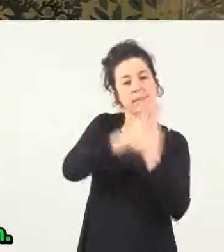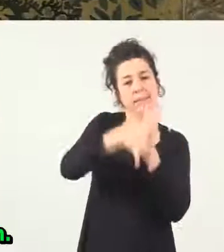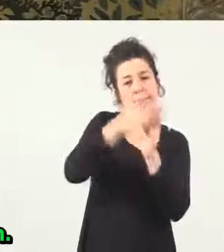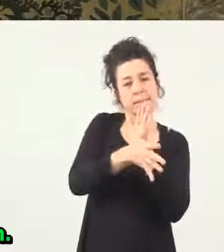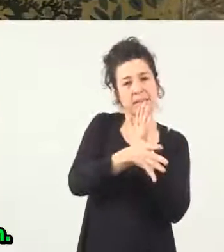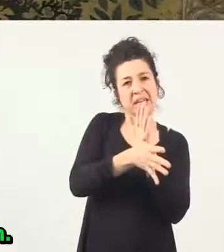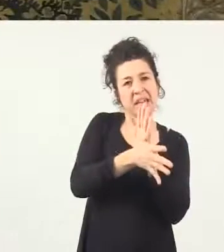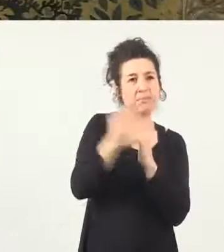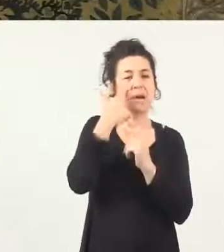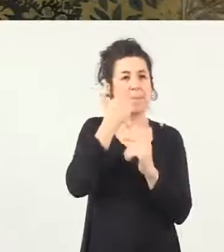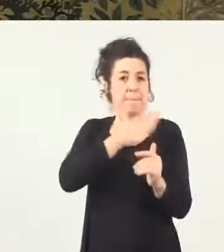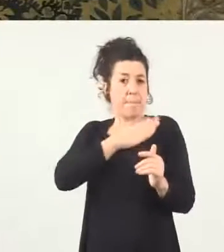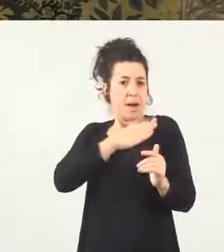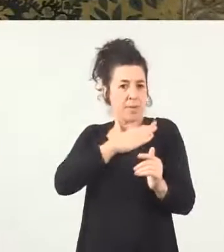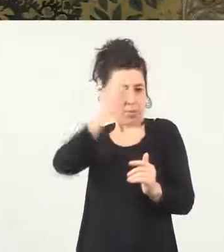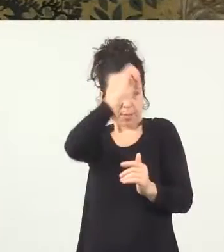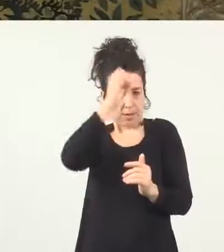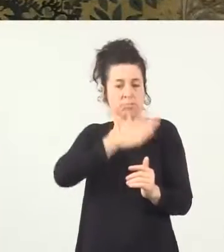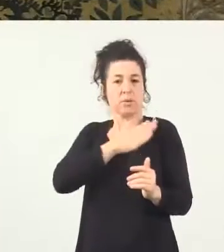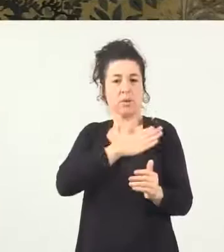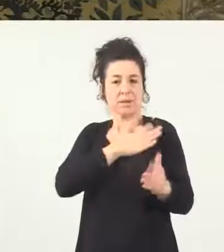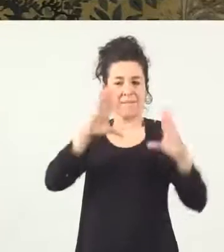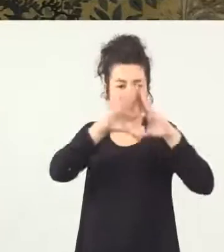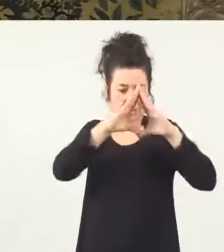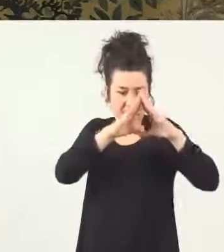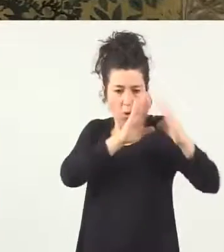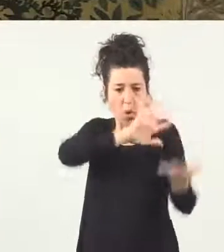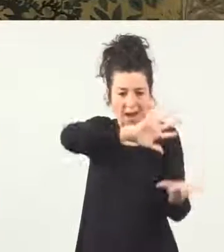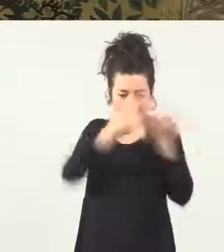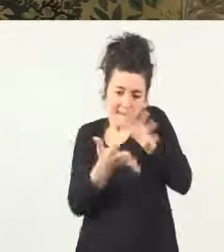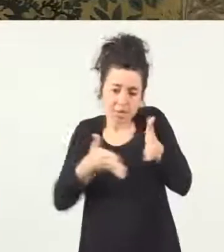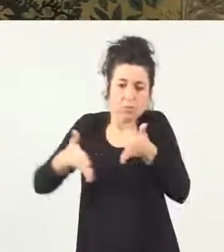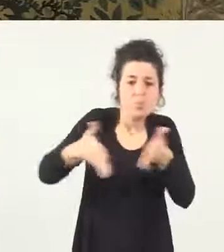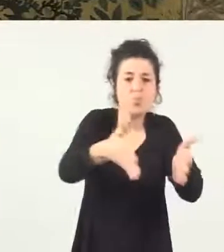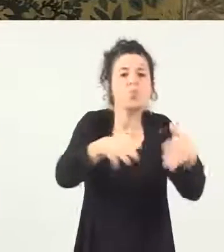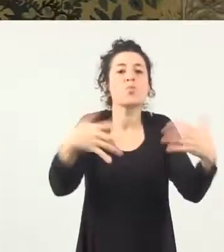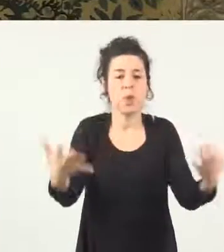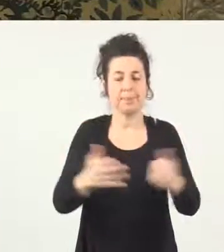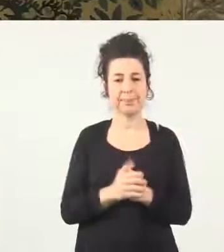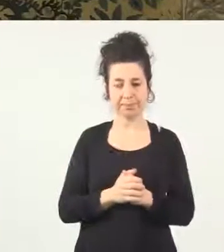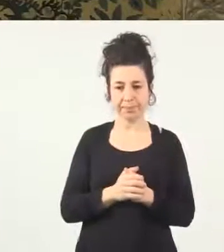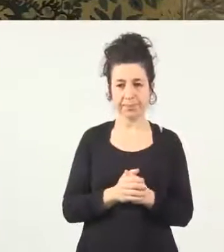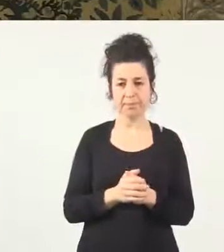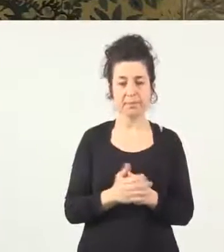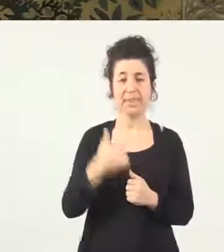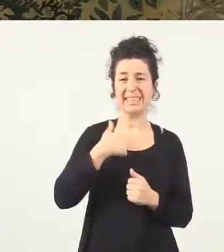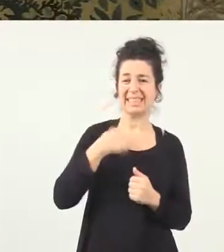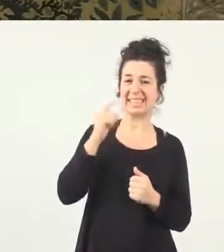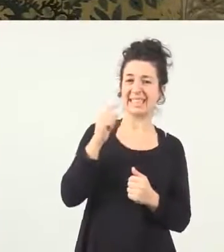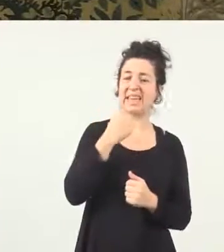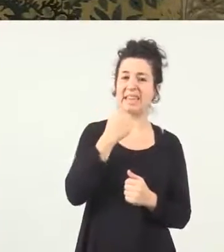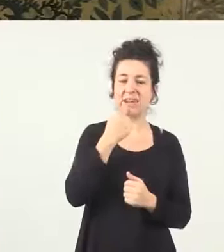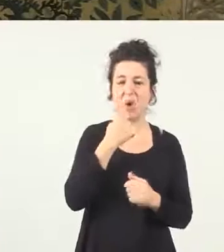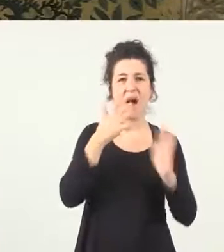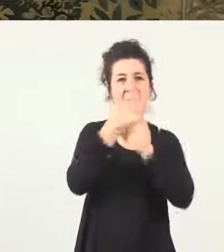aldaketak nondik doazen, ezta? Feminismoaren baitan aldaketak nondik doazen. Beti esaten dut honetaz hitz egiten dodanean, nik feminismoaz hitz